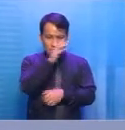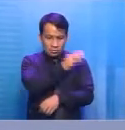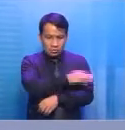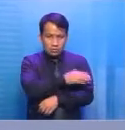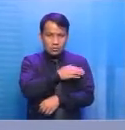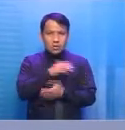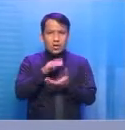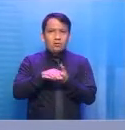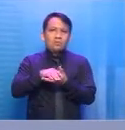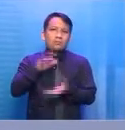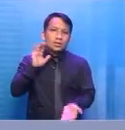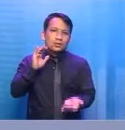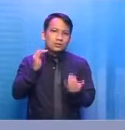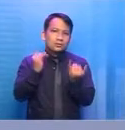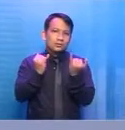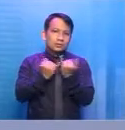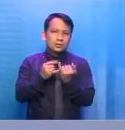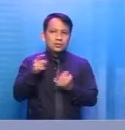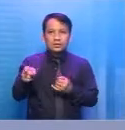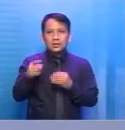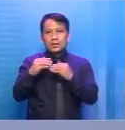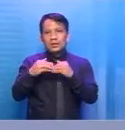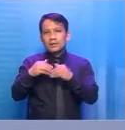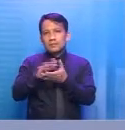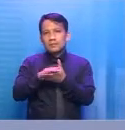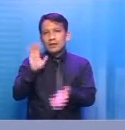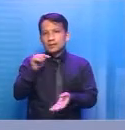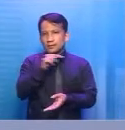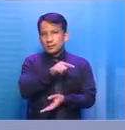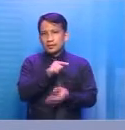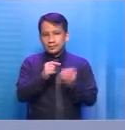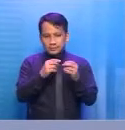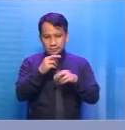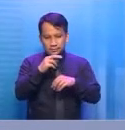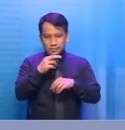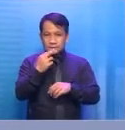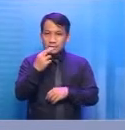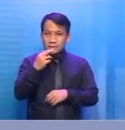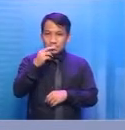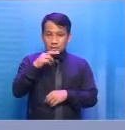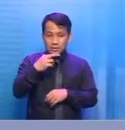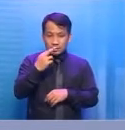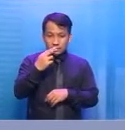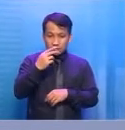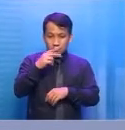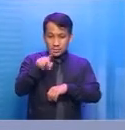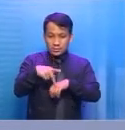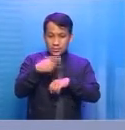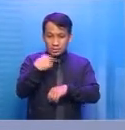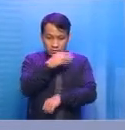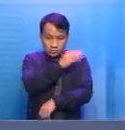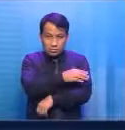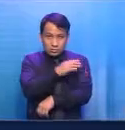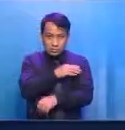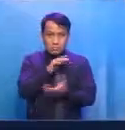nga na swab test, sinobrahan pa raw. Nasa frontline ng balitang yan, si Mayan Los Baños.